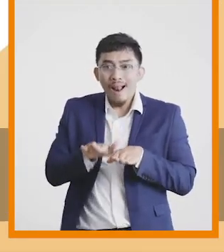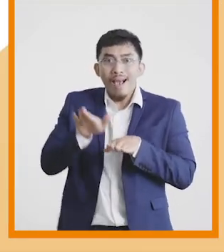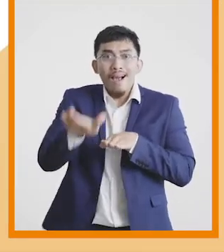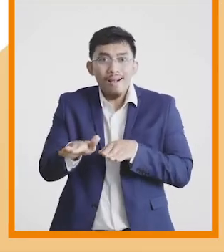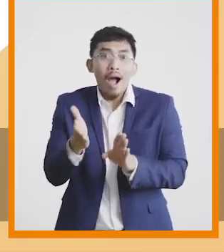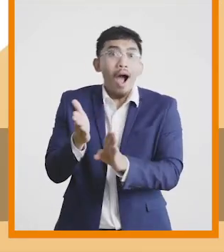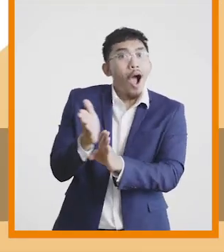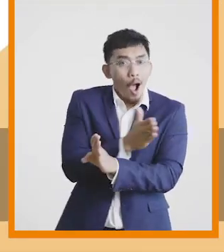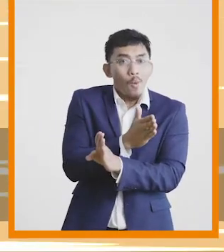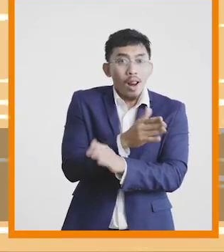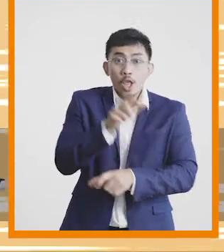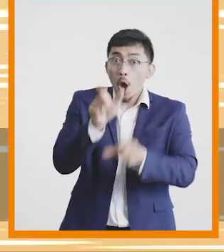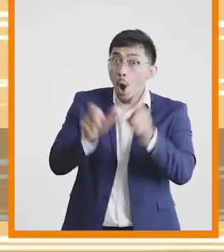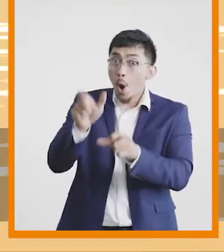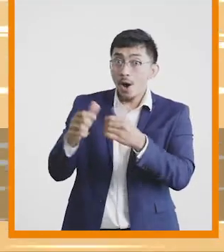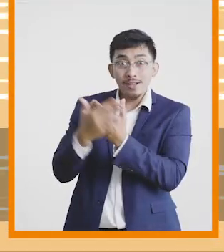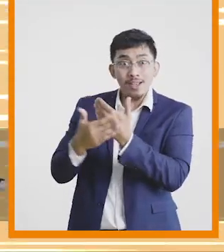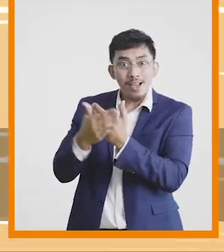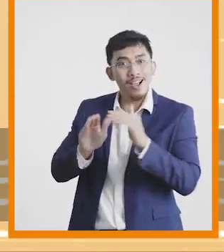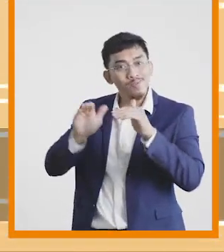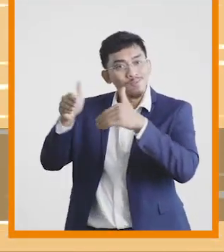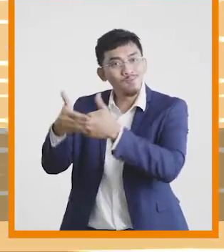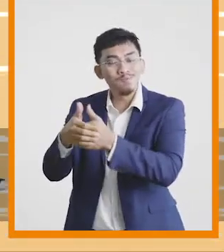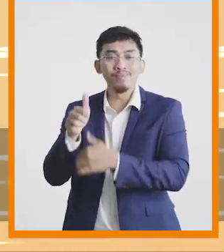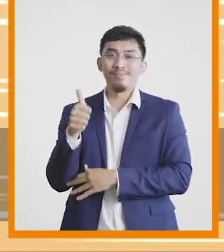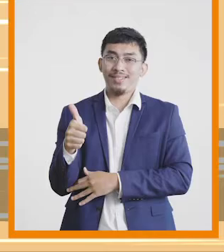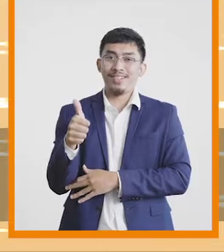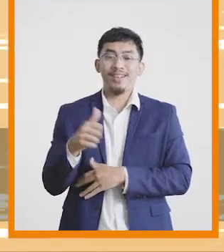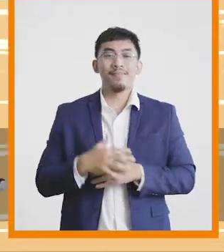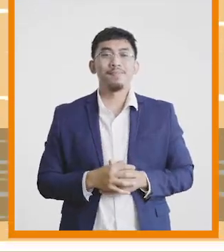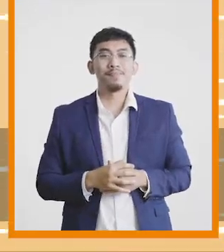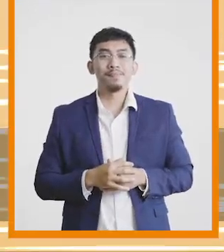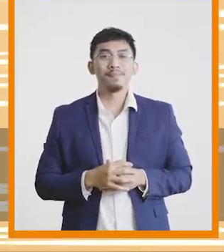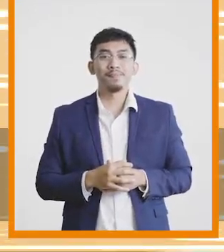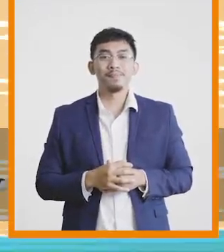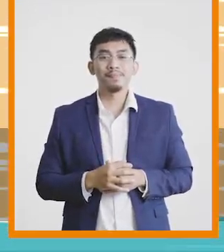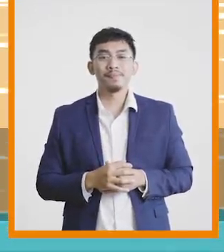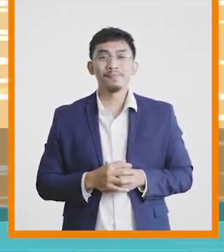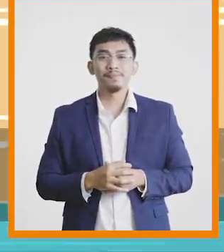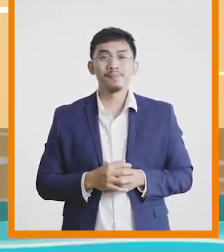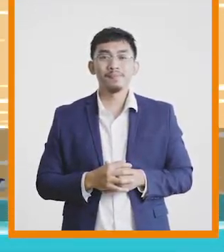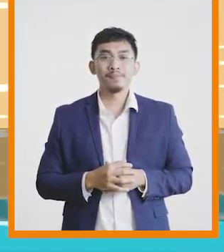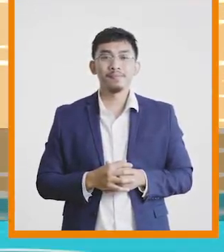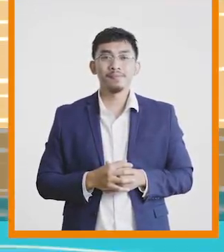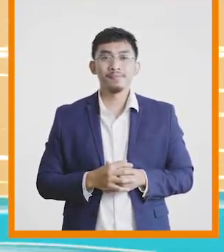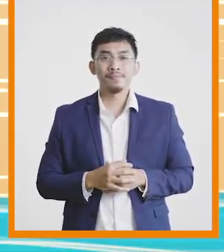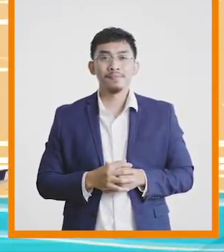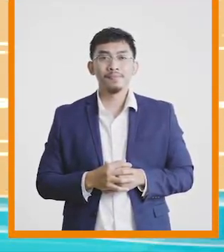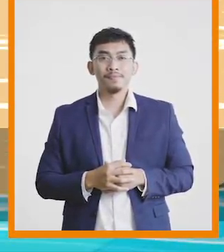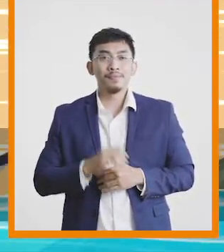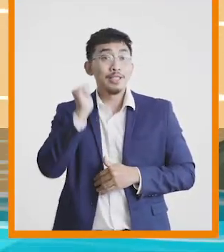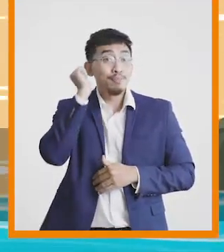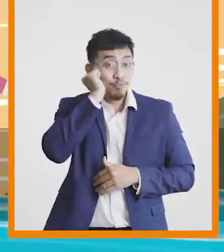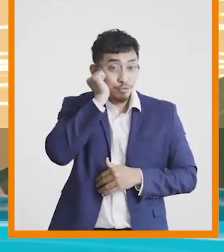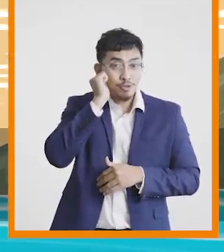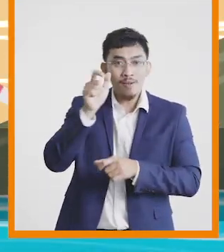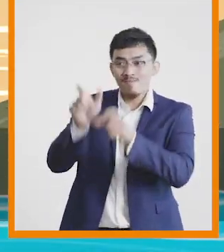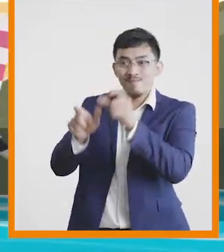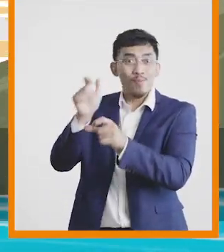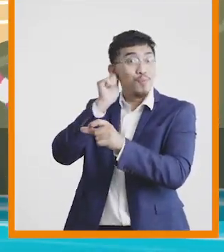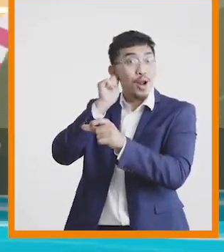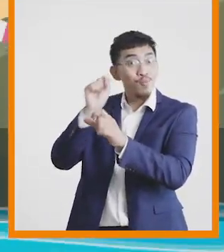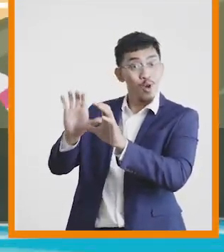ngemase, mangda preside dados pemargi pacang mapi tulung ring semetone sami sane kasih tresnain. Ibu-ibu